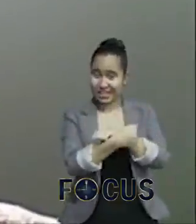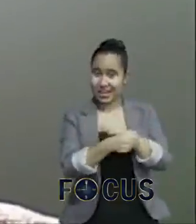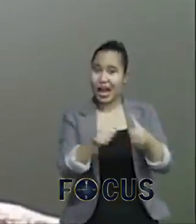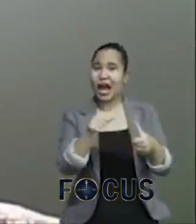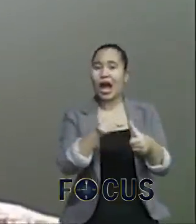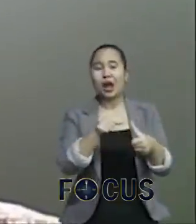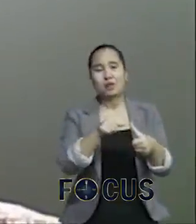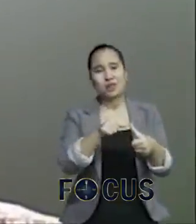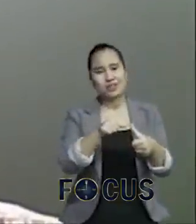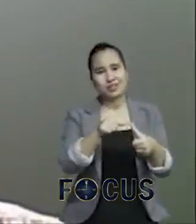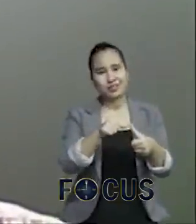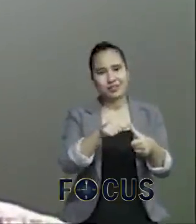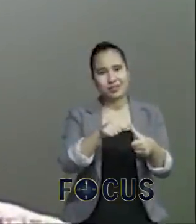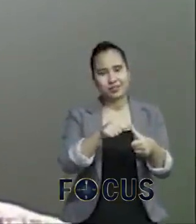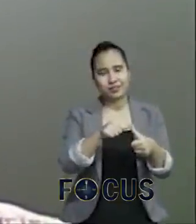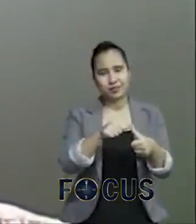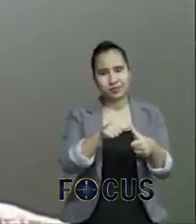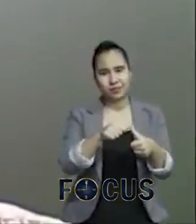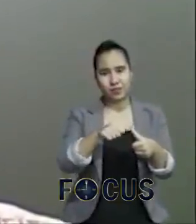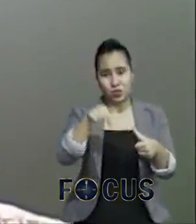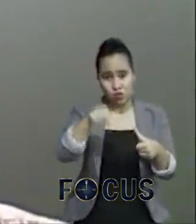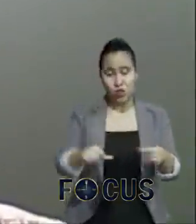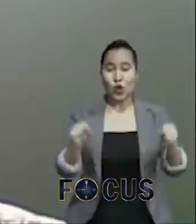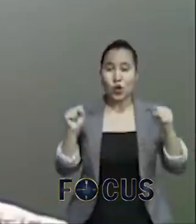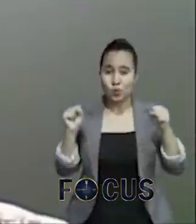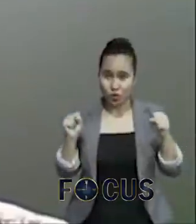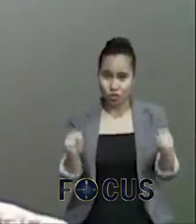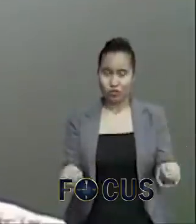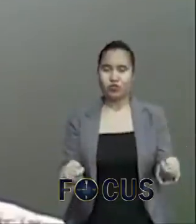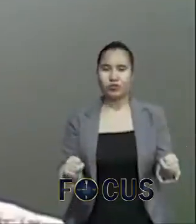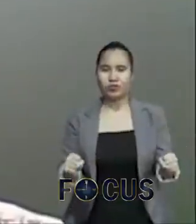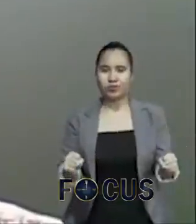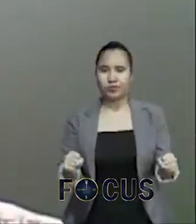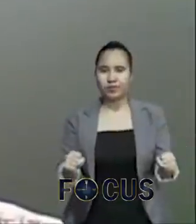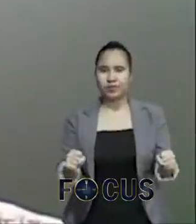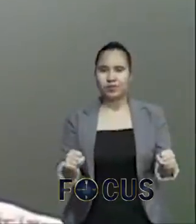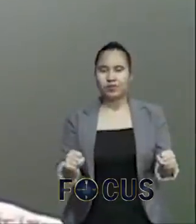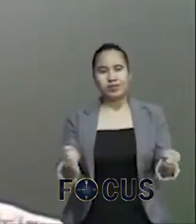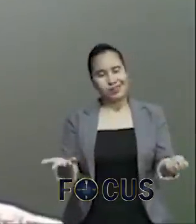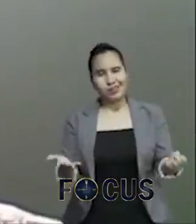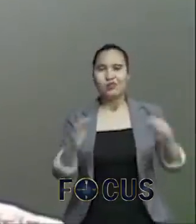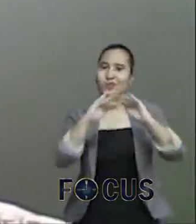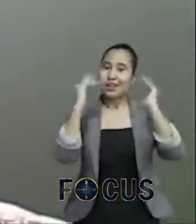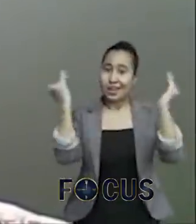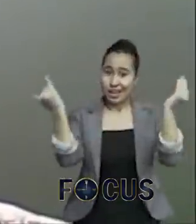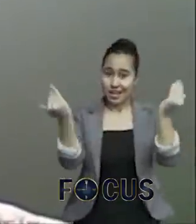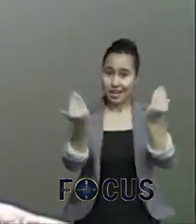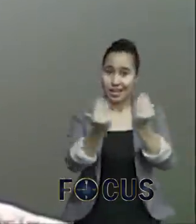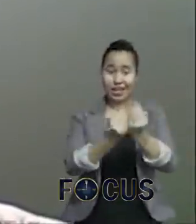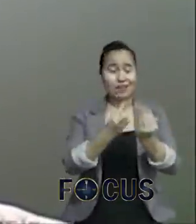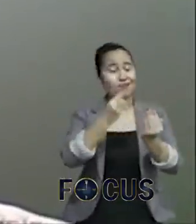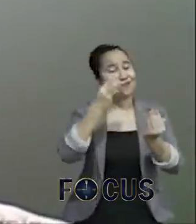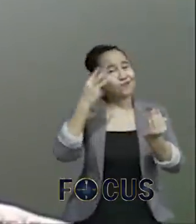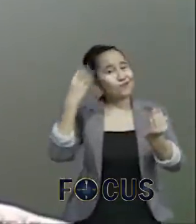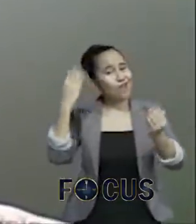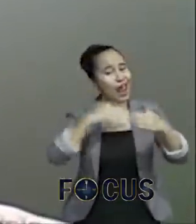aanpassen. Wat er nu besloten is, je ziet dat over de hele wereld een aantal landen